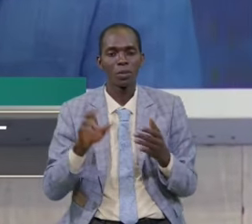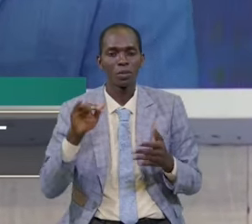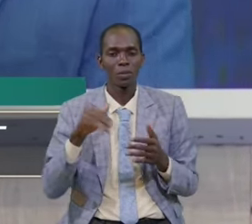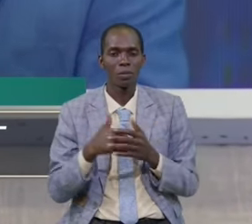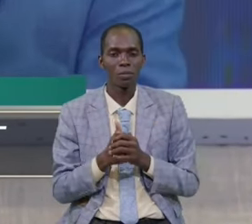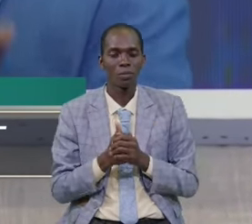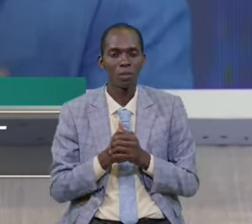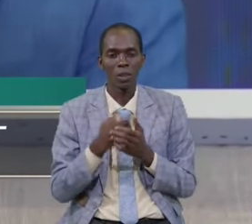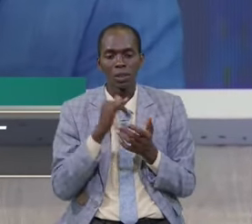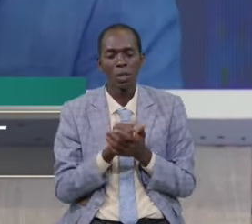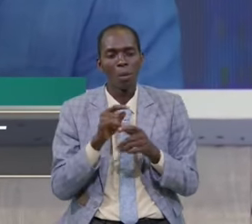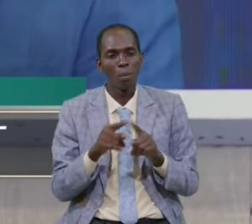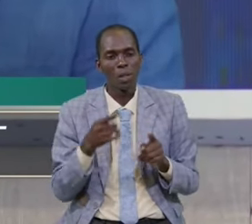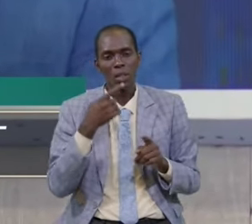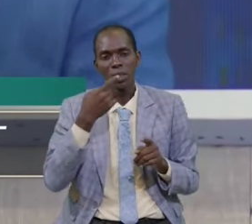Éphésiens 4, 15.